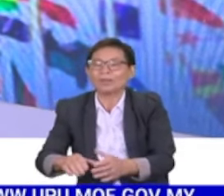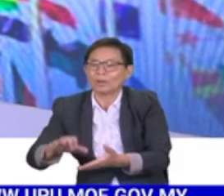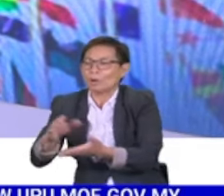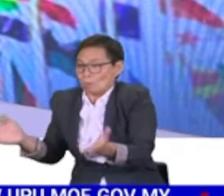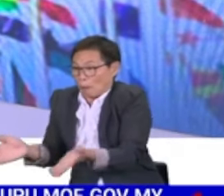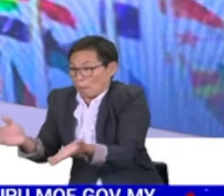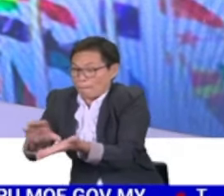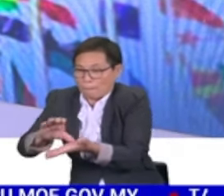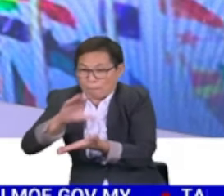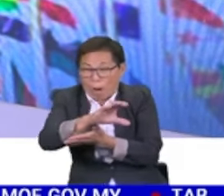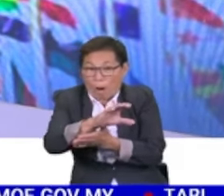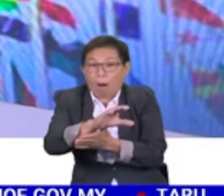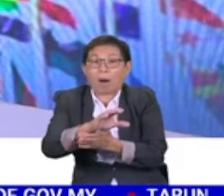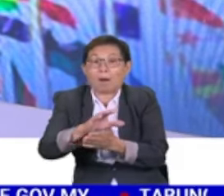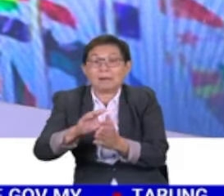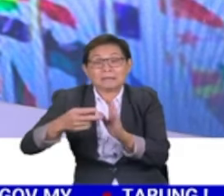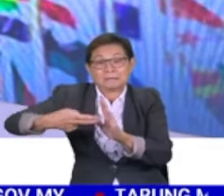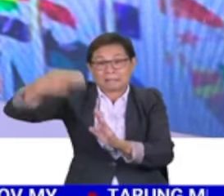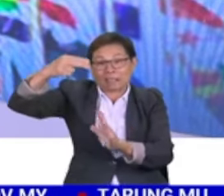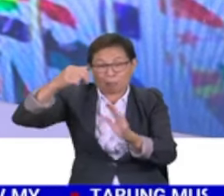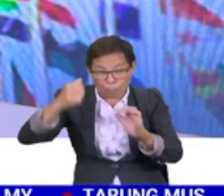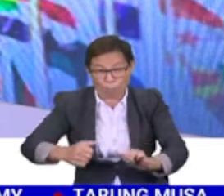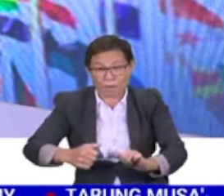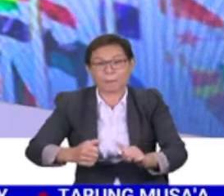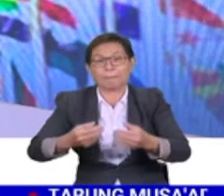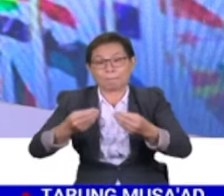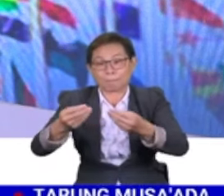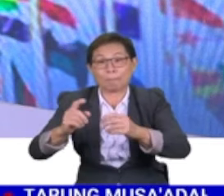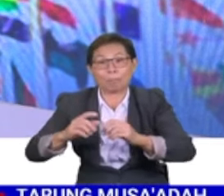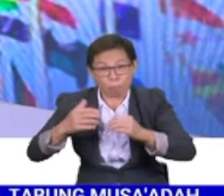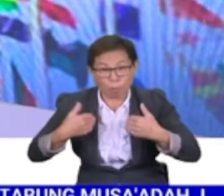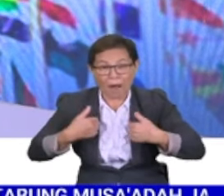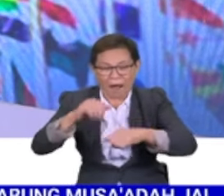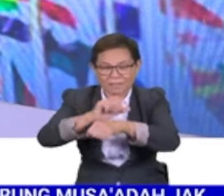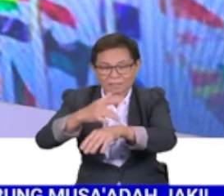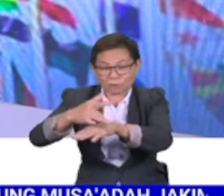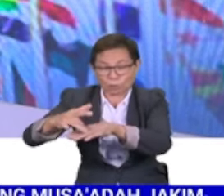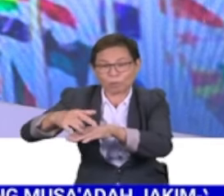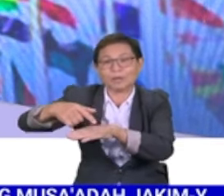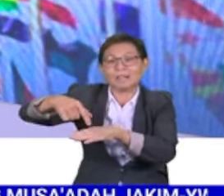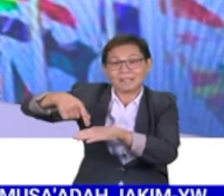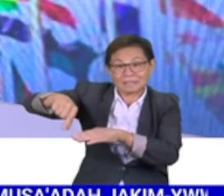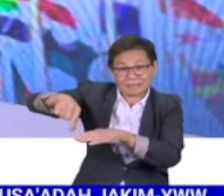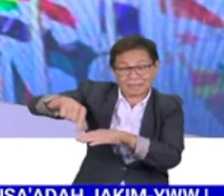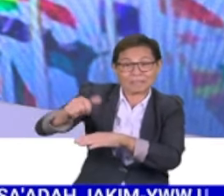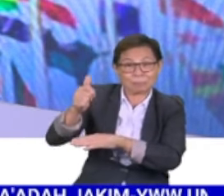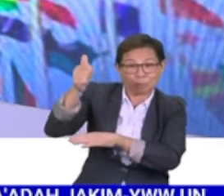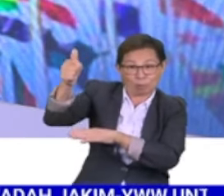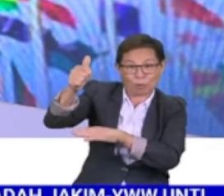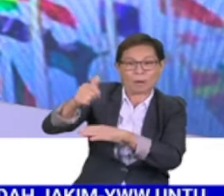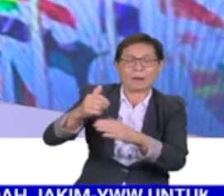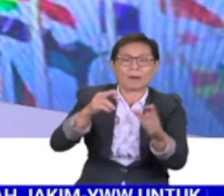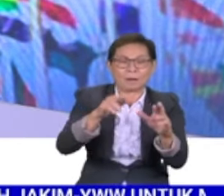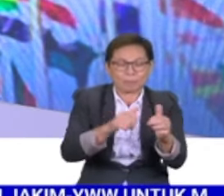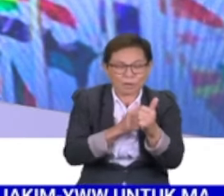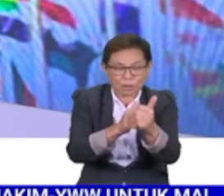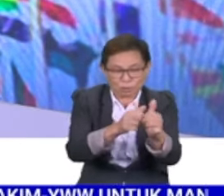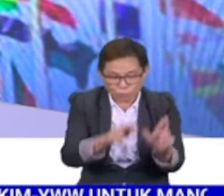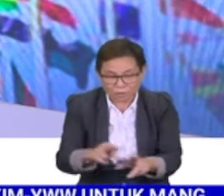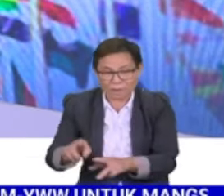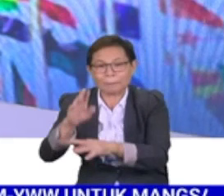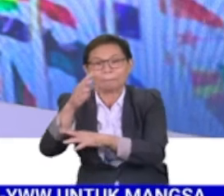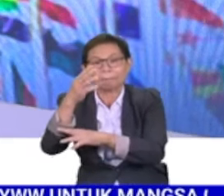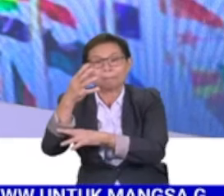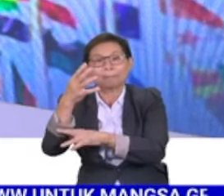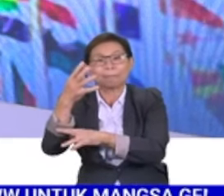pelaburan berimpak tinggi yang mampu menjana pekerjaan bernilai tinggi selari matlamat Rancangan Malaysia ke-12 menjelang